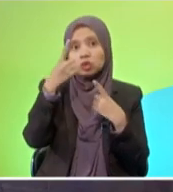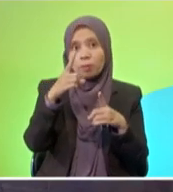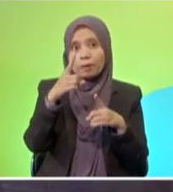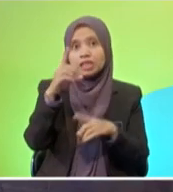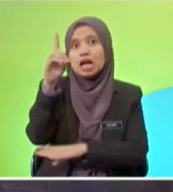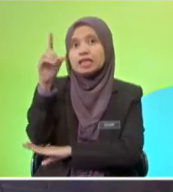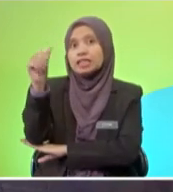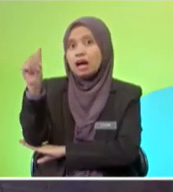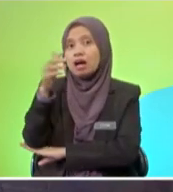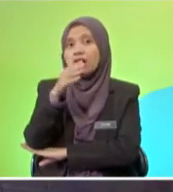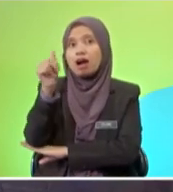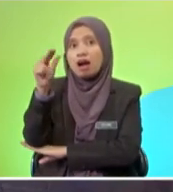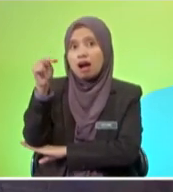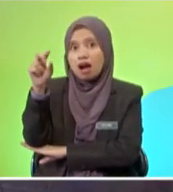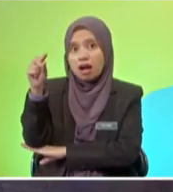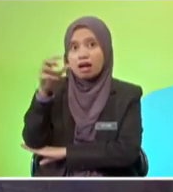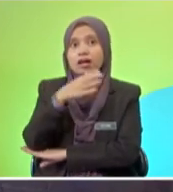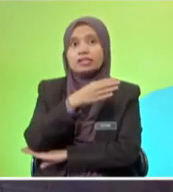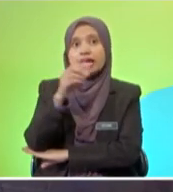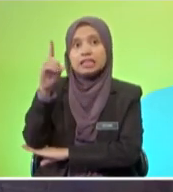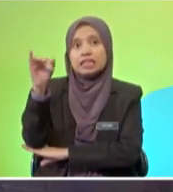am dan i jadi